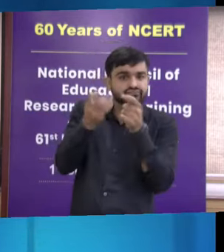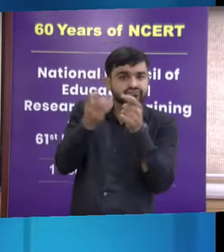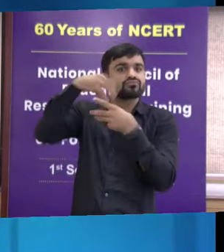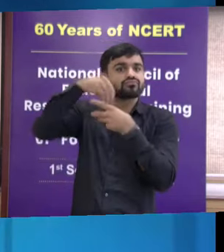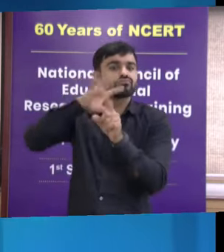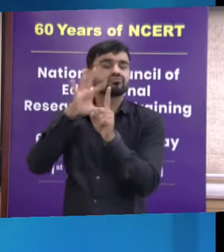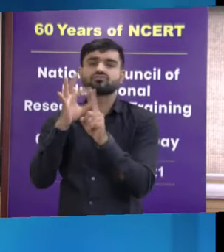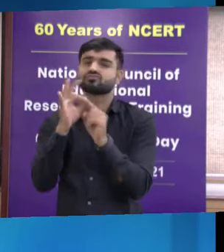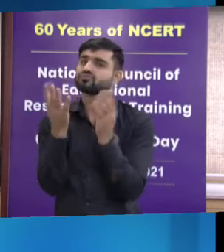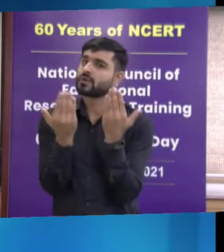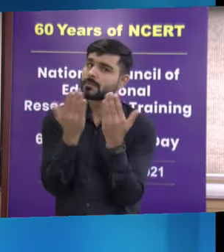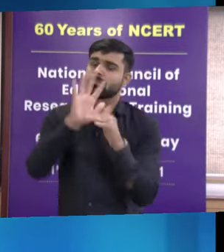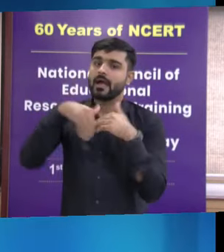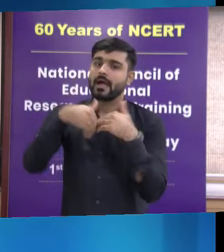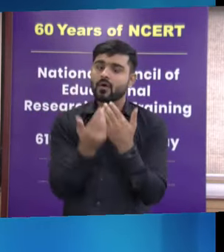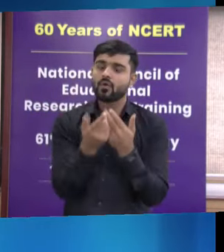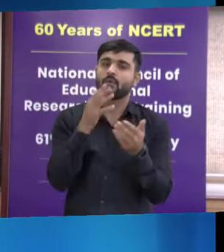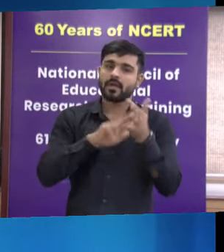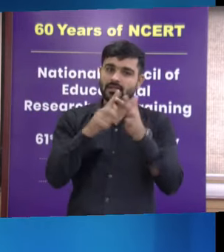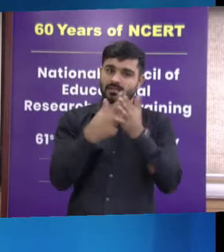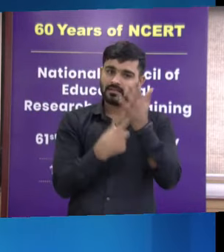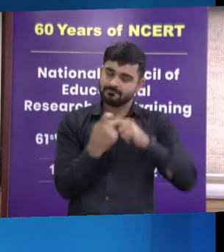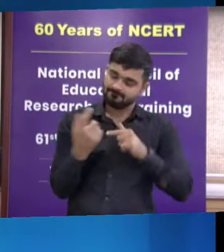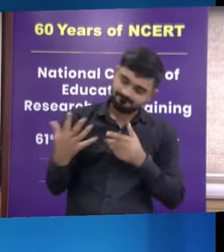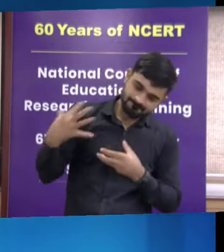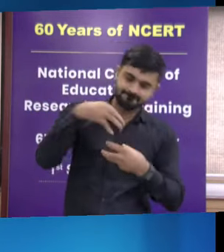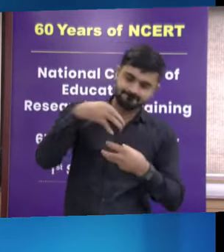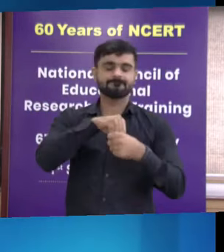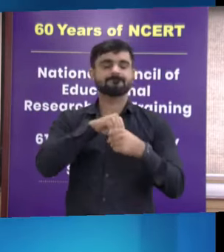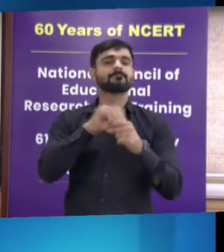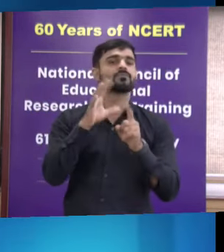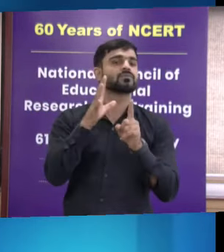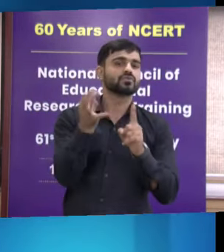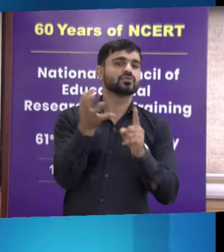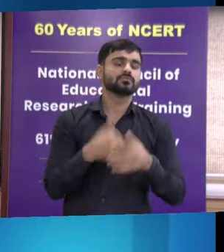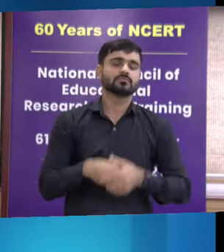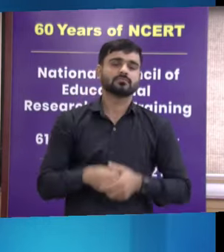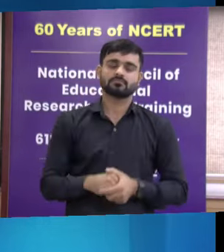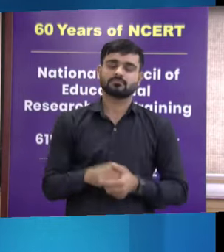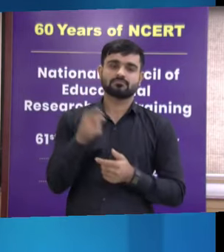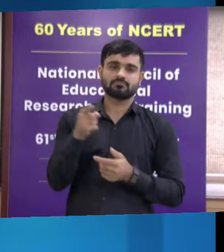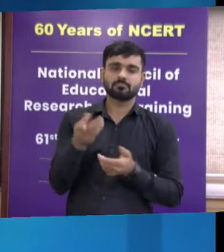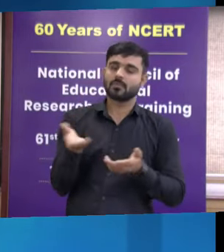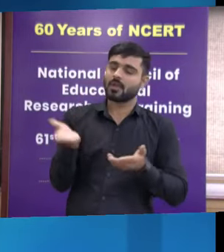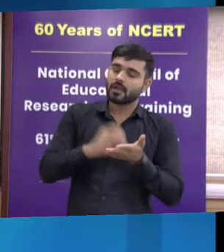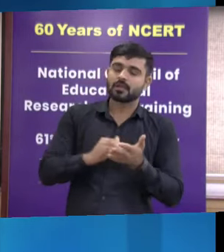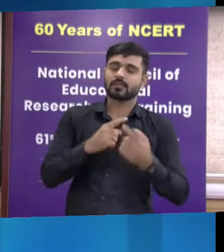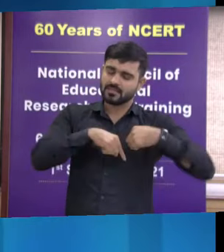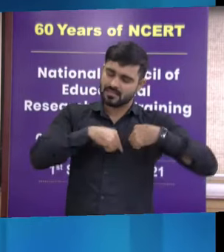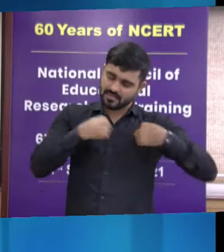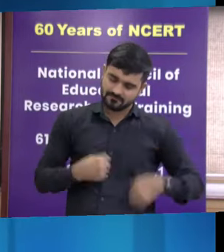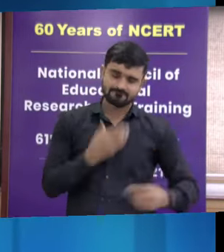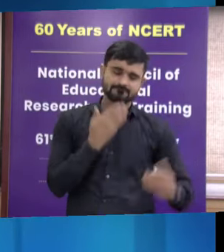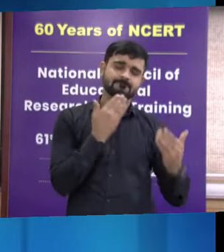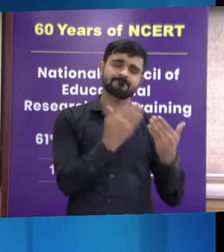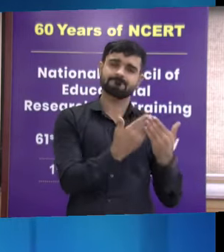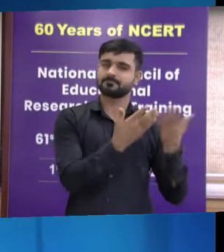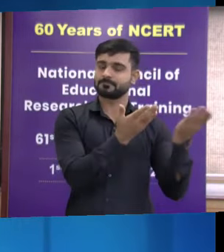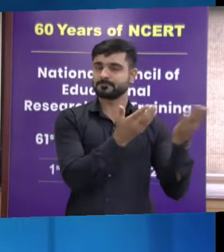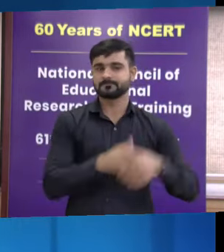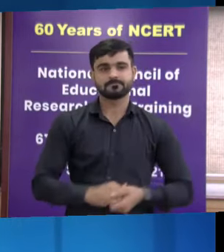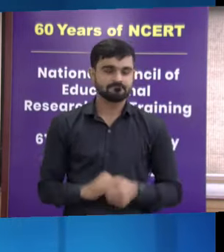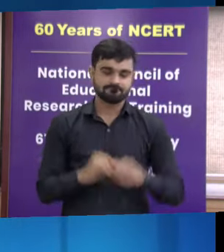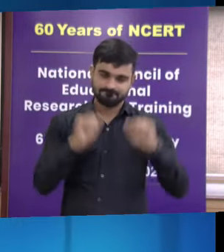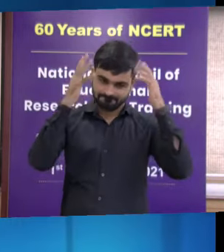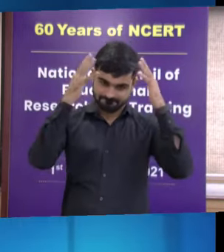हो सकती है और किस तरह से इसको कवर करना है। मैं माननीय का भी हृदय से आभार व्यक्त करता हूं।